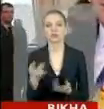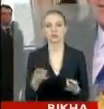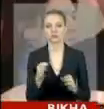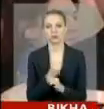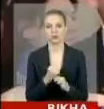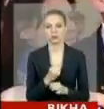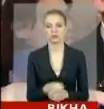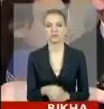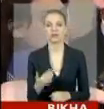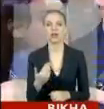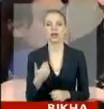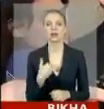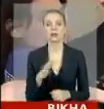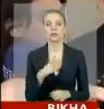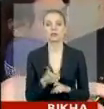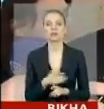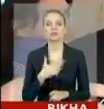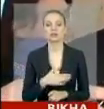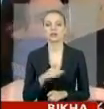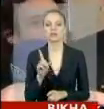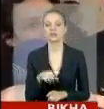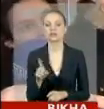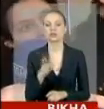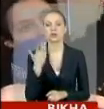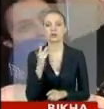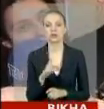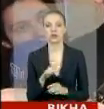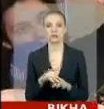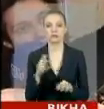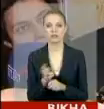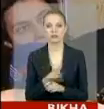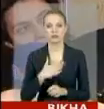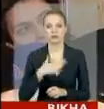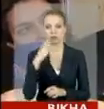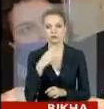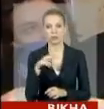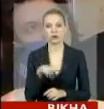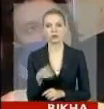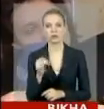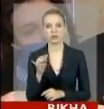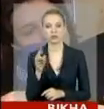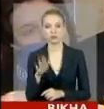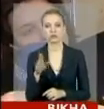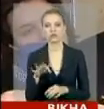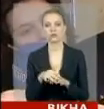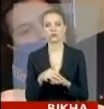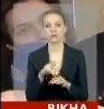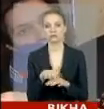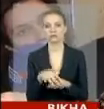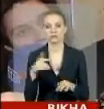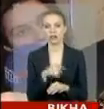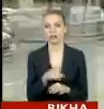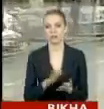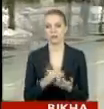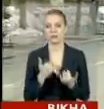боротися. Нам з мене було дуже приємно також, що коли в зал вийшов наш папа Леонід Данилович, то зал йому аплодував. Нам це було